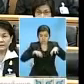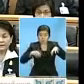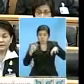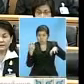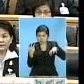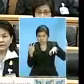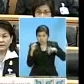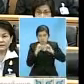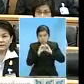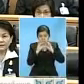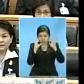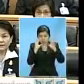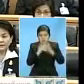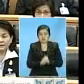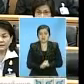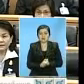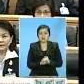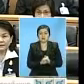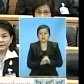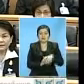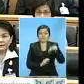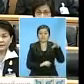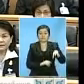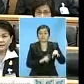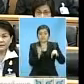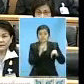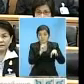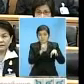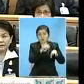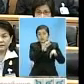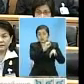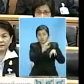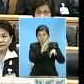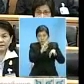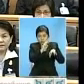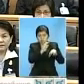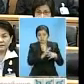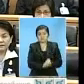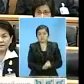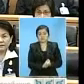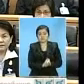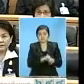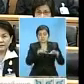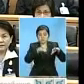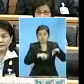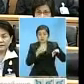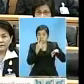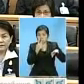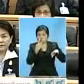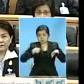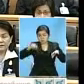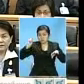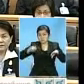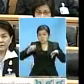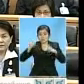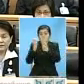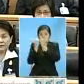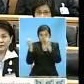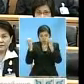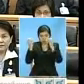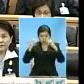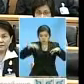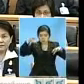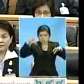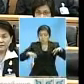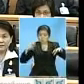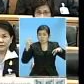น3องค์กรที่ว่าก็คือ1วุฒิสภาองค์กรที่2ก็คือศาลรัฐธรรมนูญองค์การที่